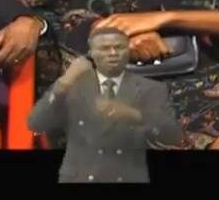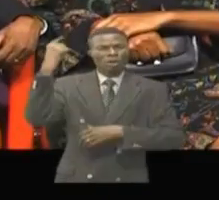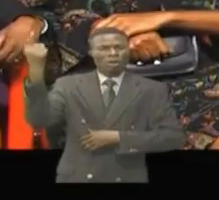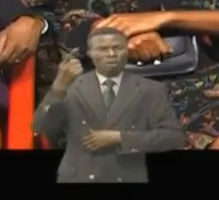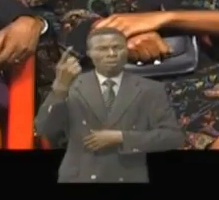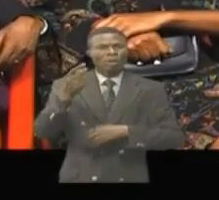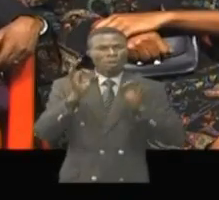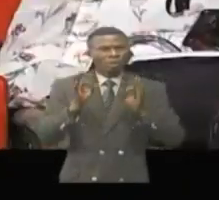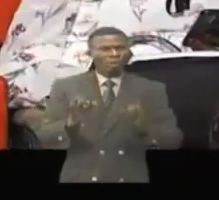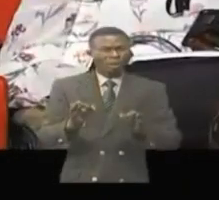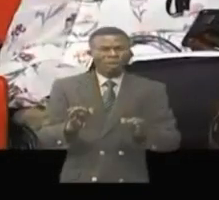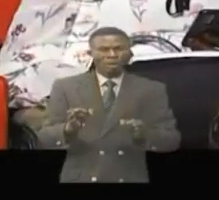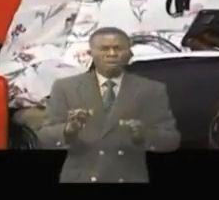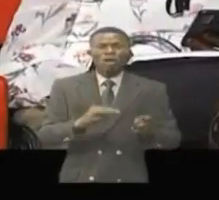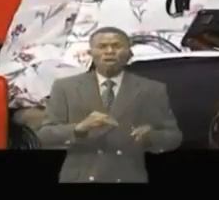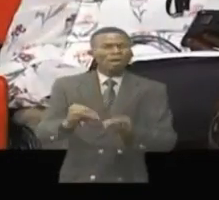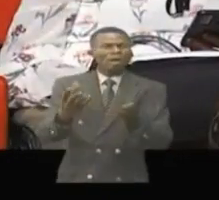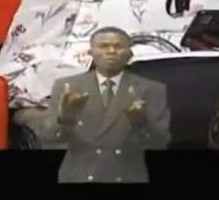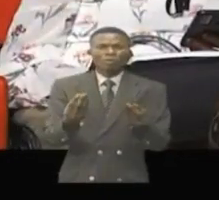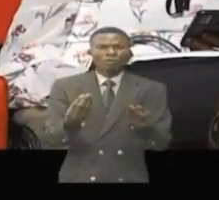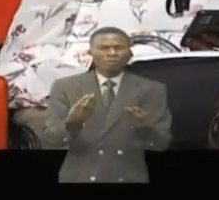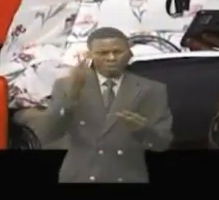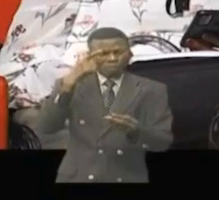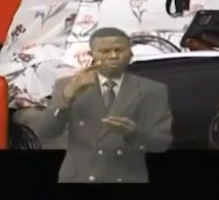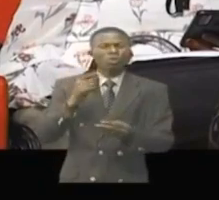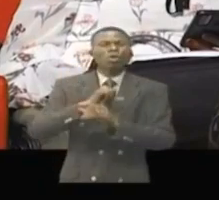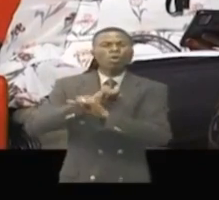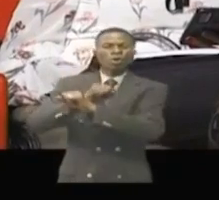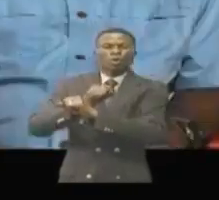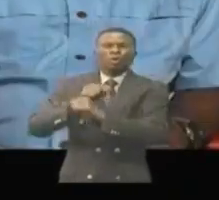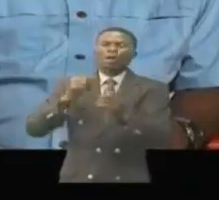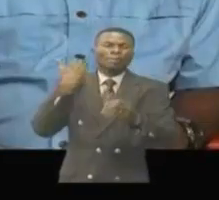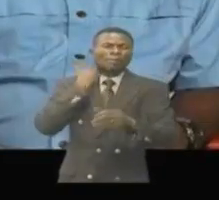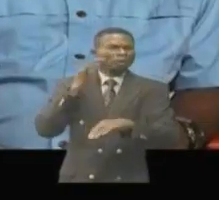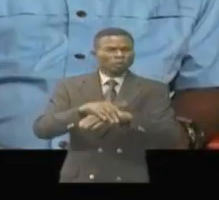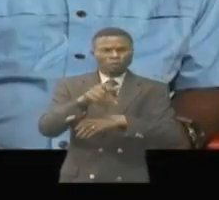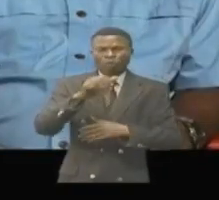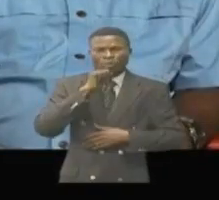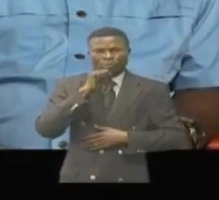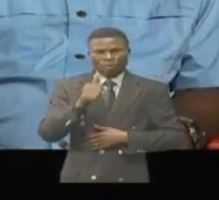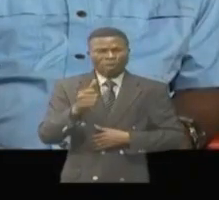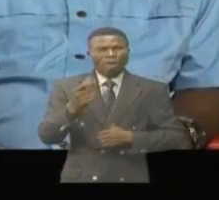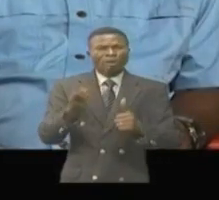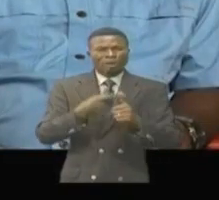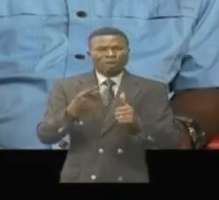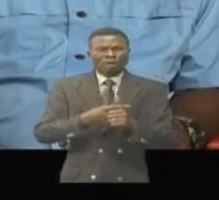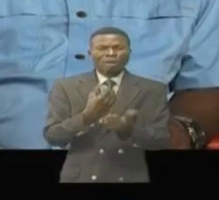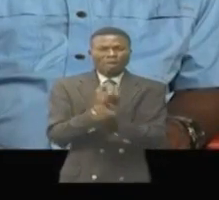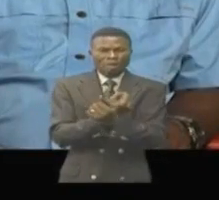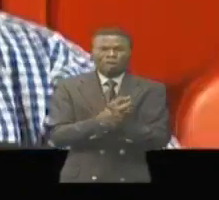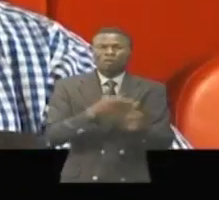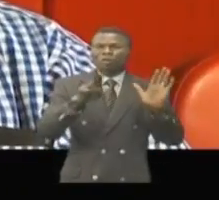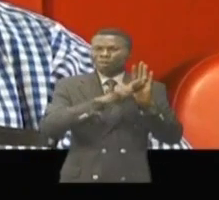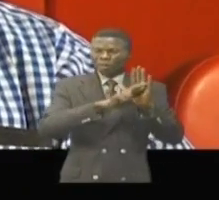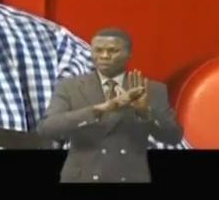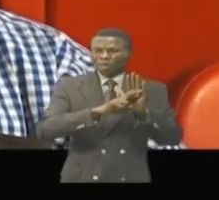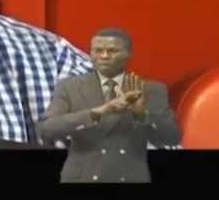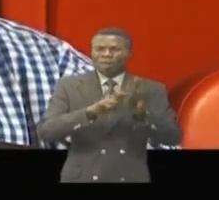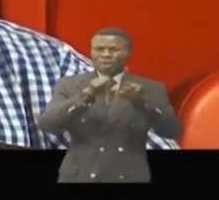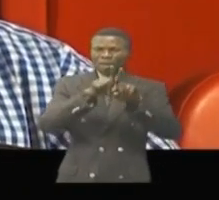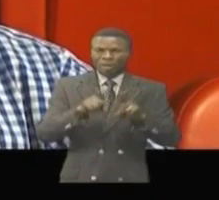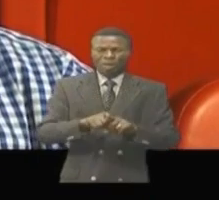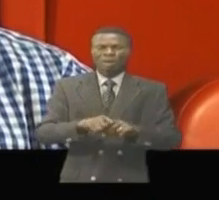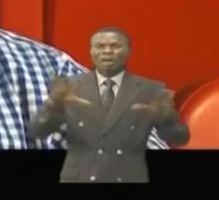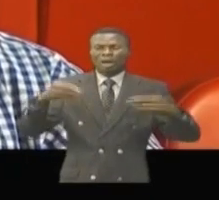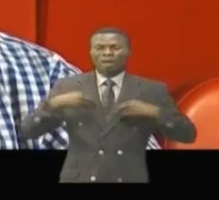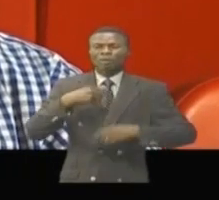pourtant, il existe des moyens simples pour se protéger contre cette maladie, notamment le respect des gestes barrières et le